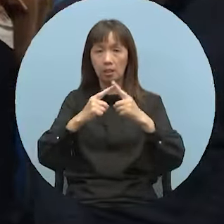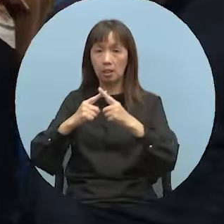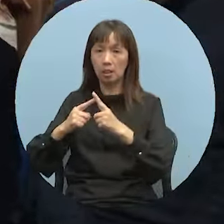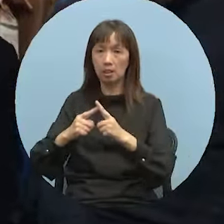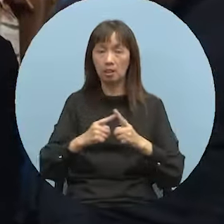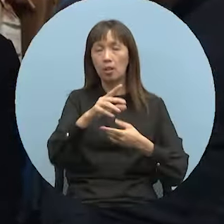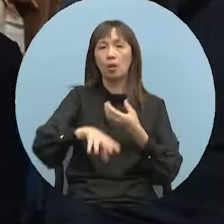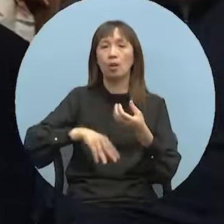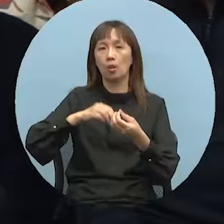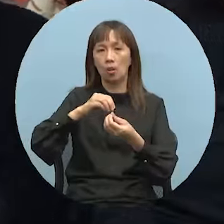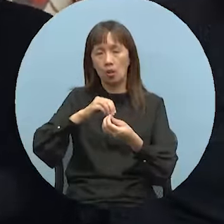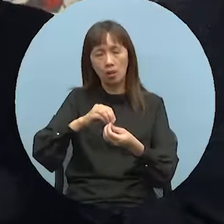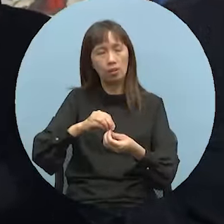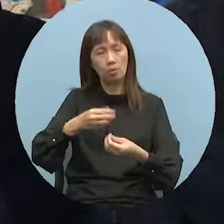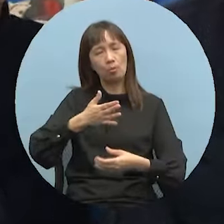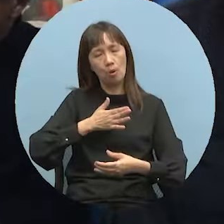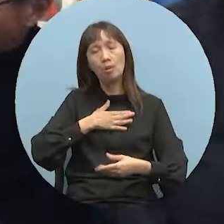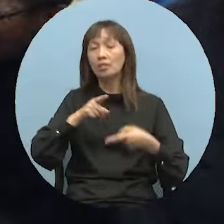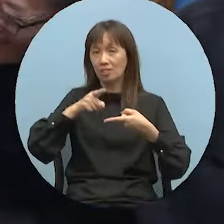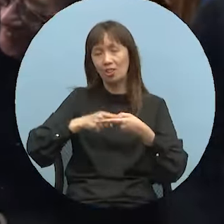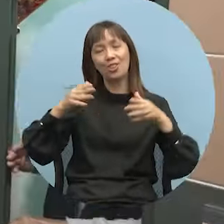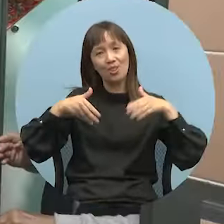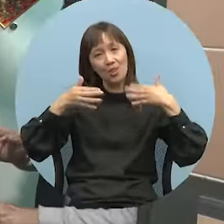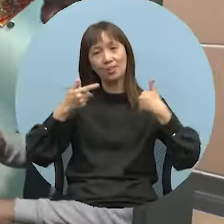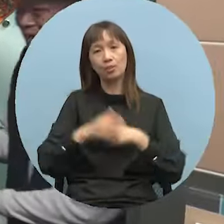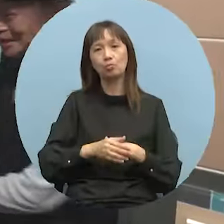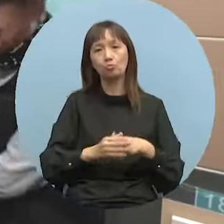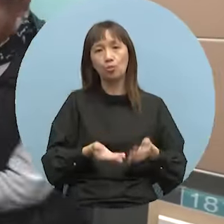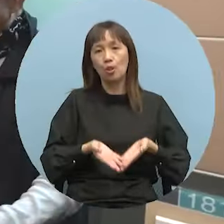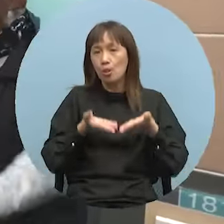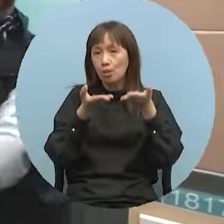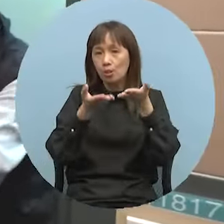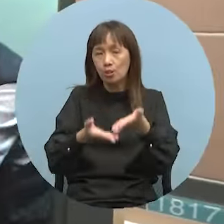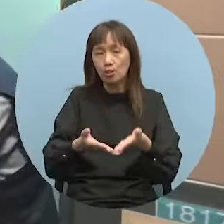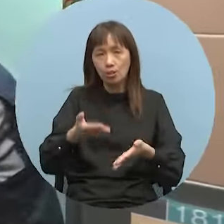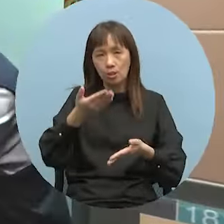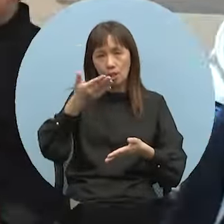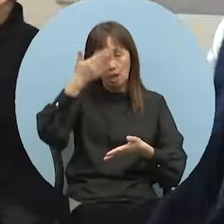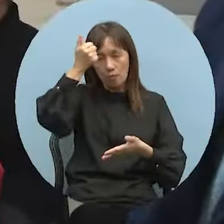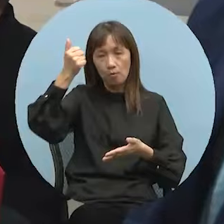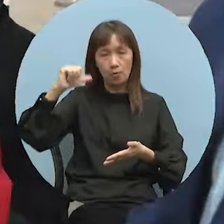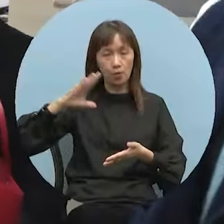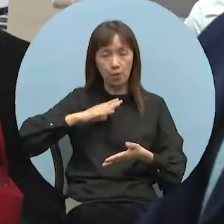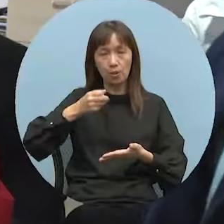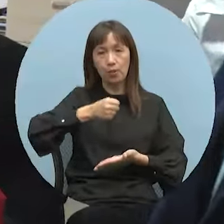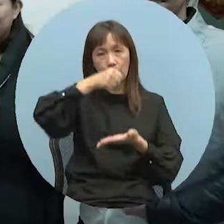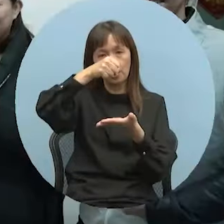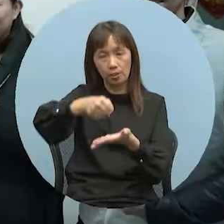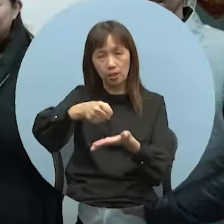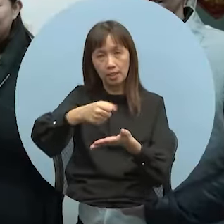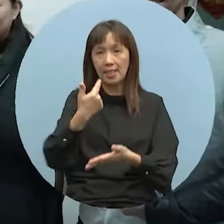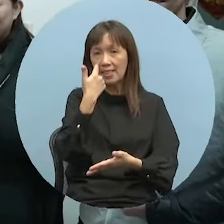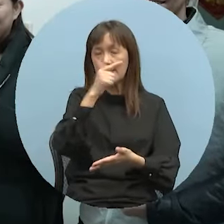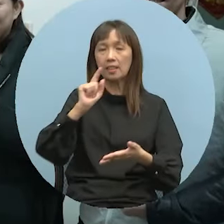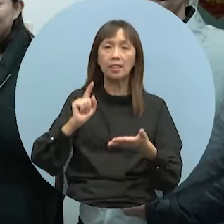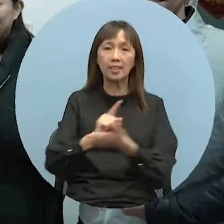咁关心，我真好开心啊！ 并送上贺年福袋，表达特区政府的心意。 新